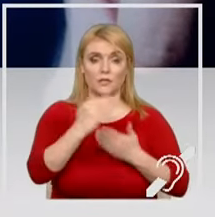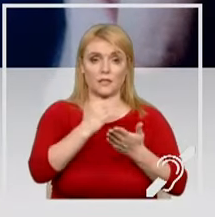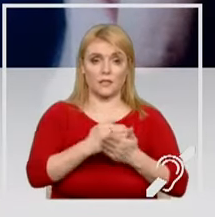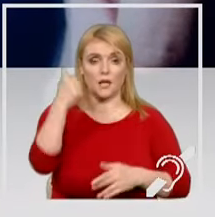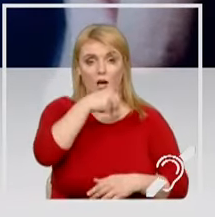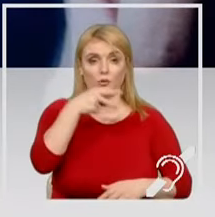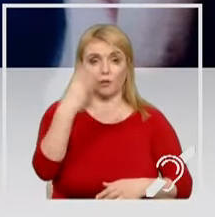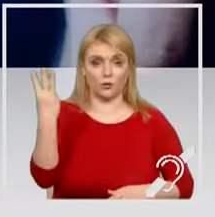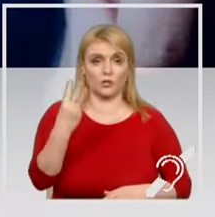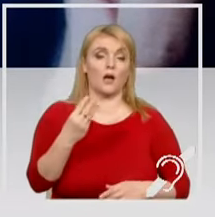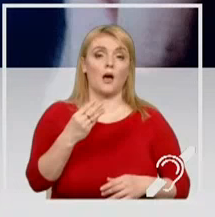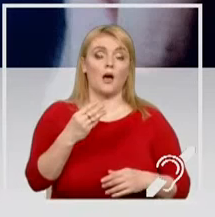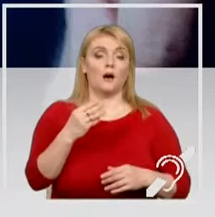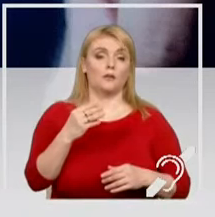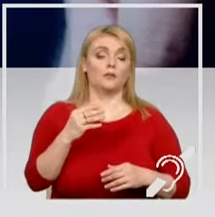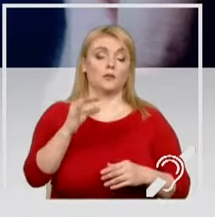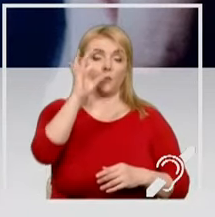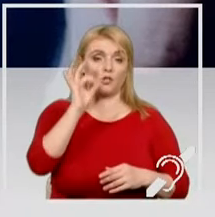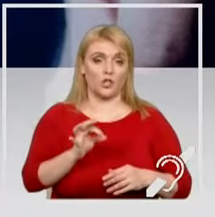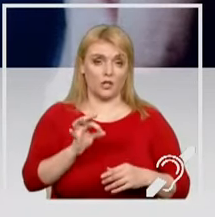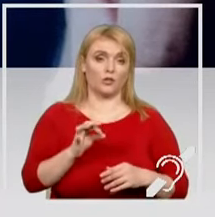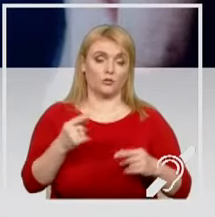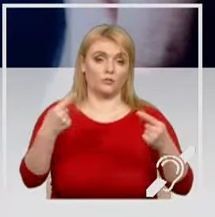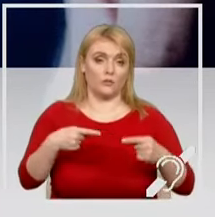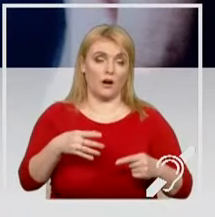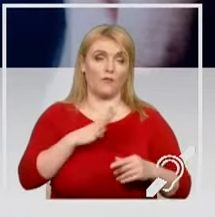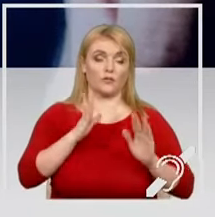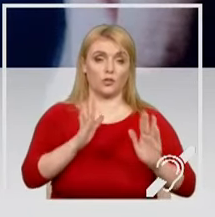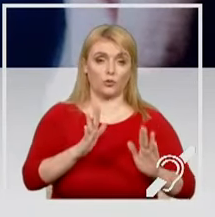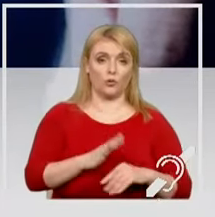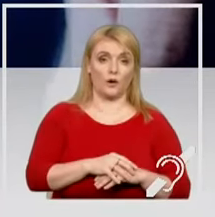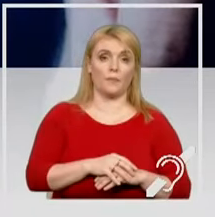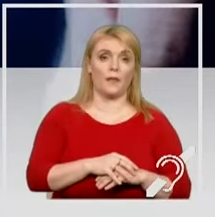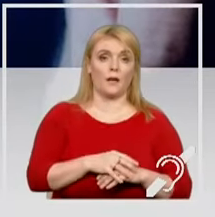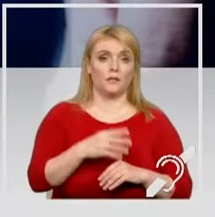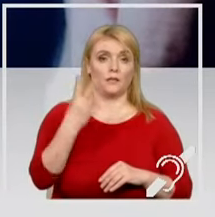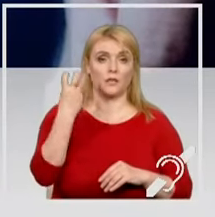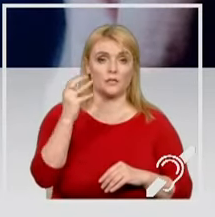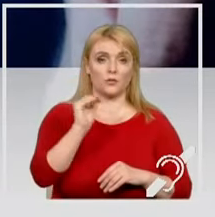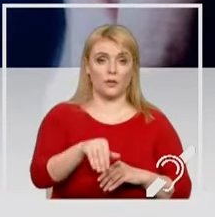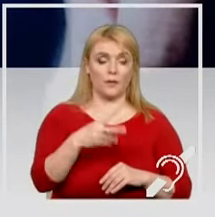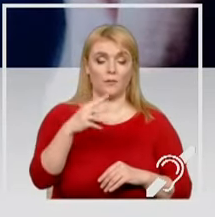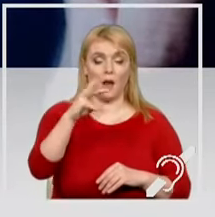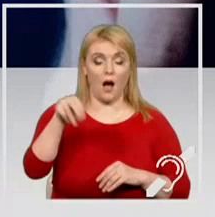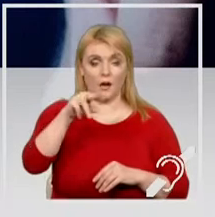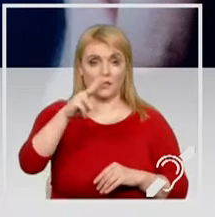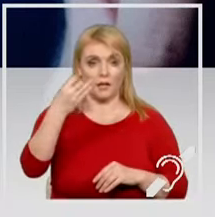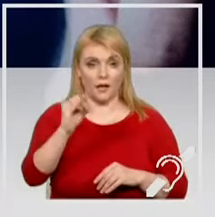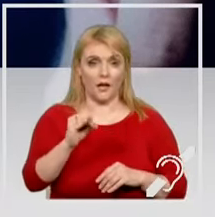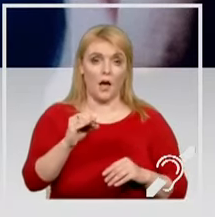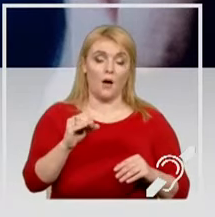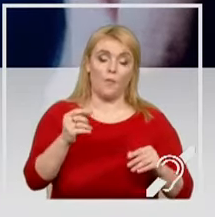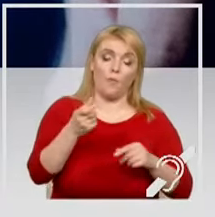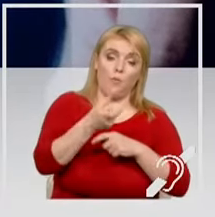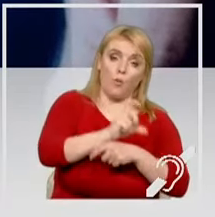Statistică, în 2023, produsul intern brut a fost de 300 de miliarde de lei, în creștere cu aproape 30 de